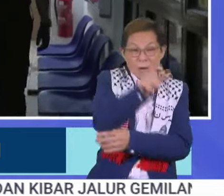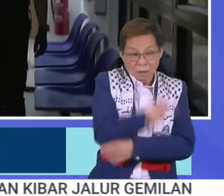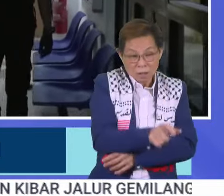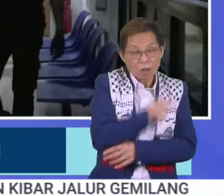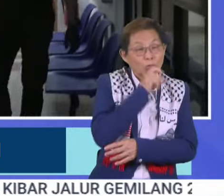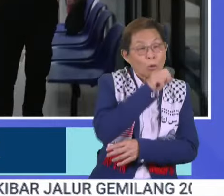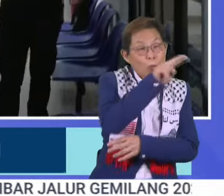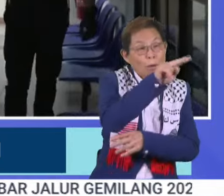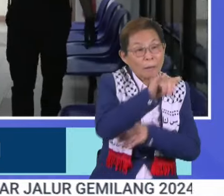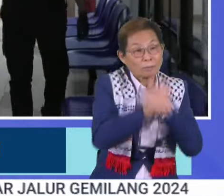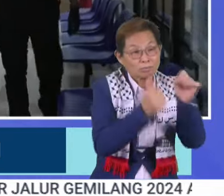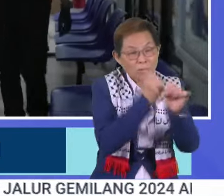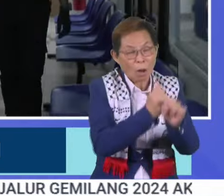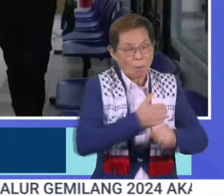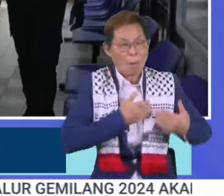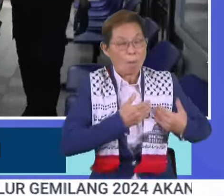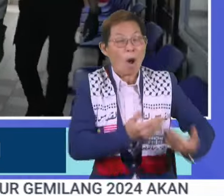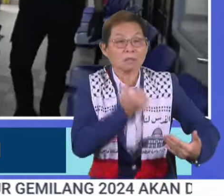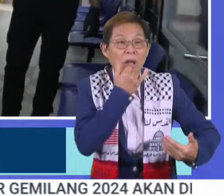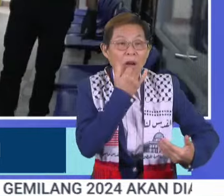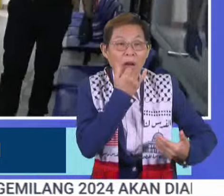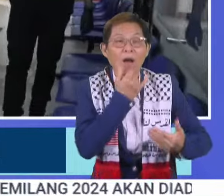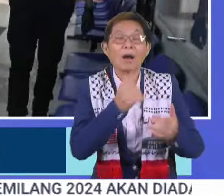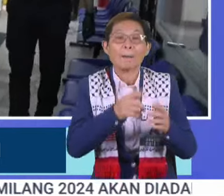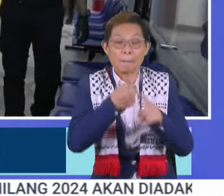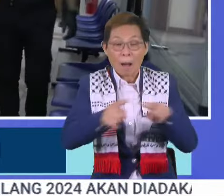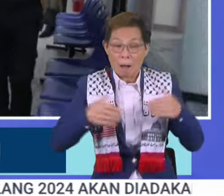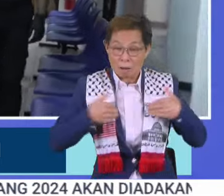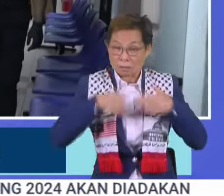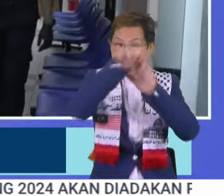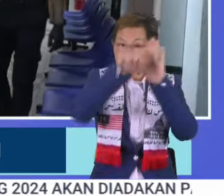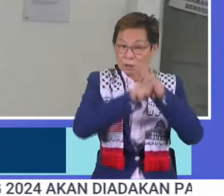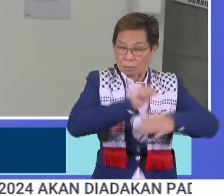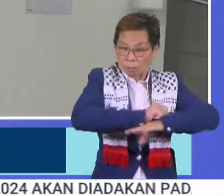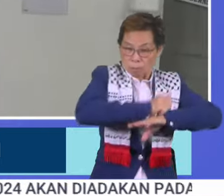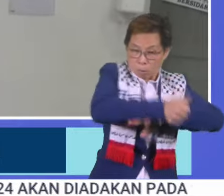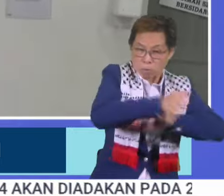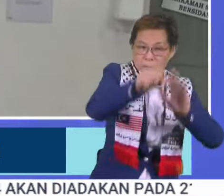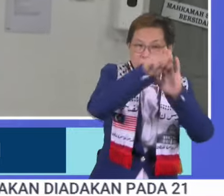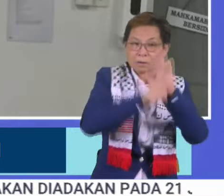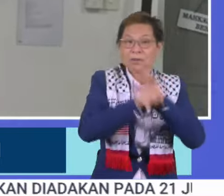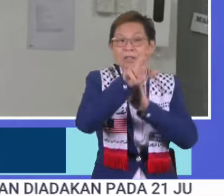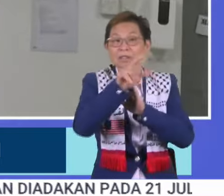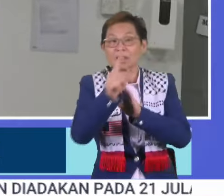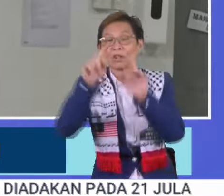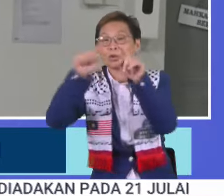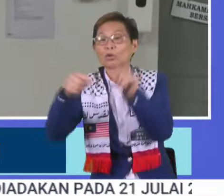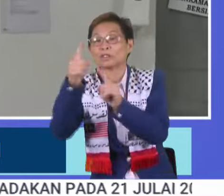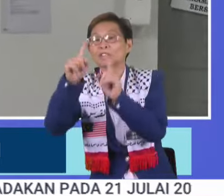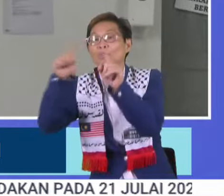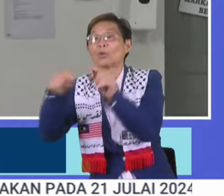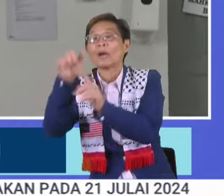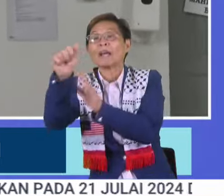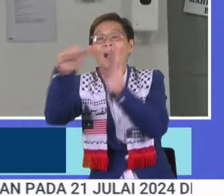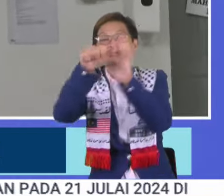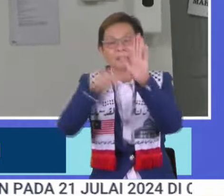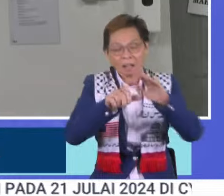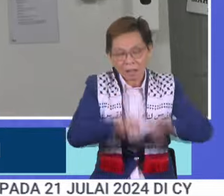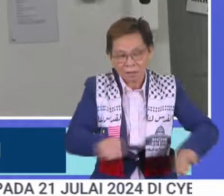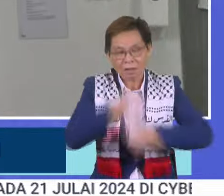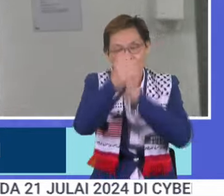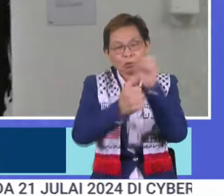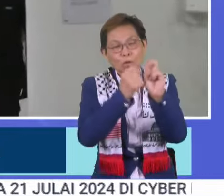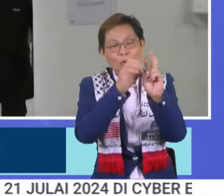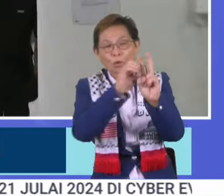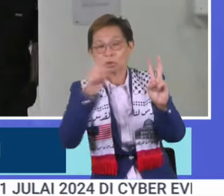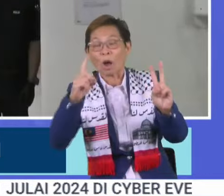tahun membuat pengakuan salah namun secara bersyarat. Pendakwaan dibuat mengikut Seksyen 31-1A Akta Kanak-Kanak